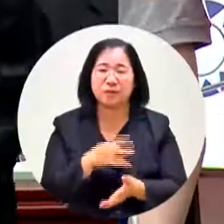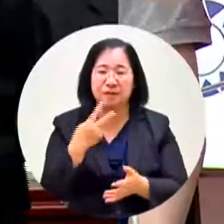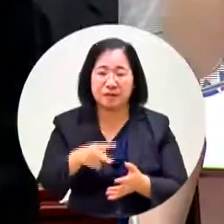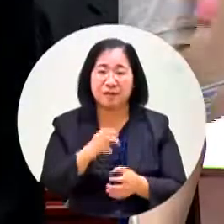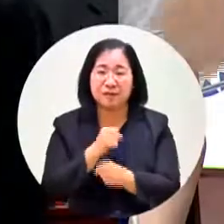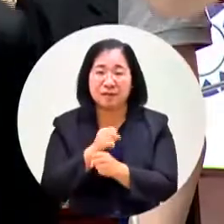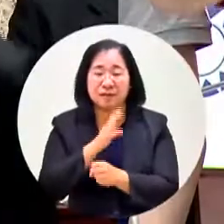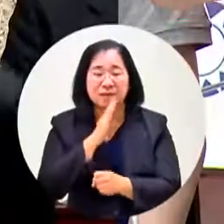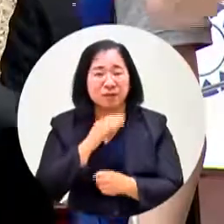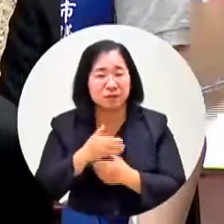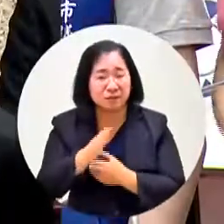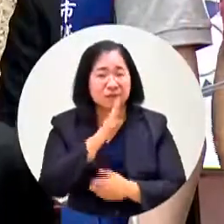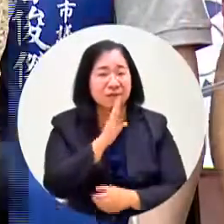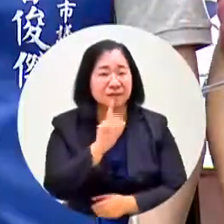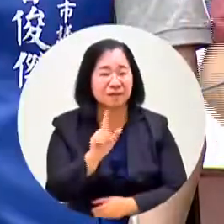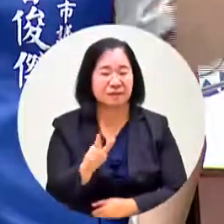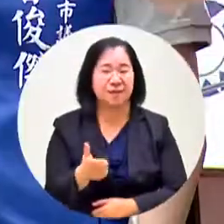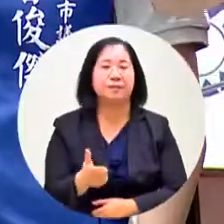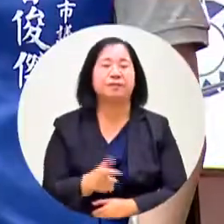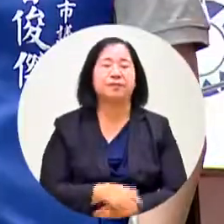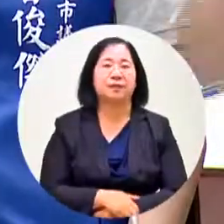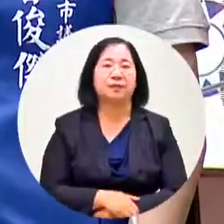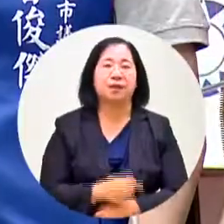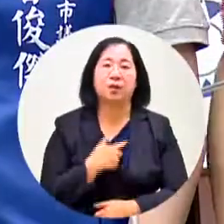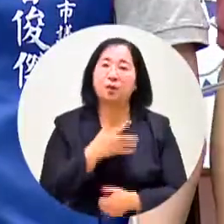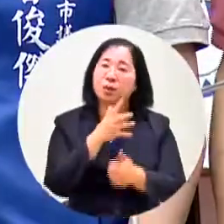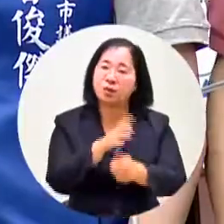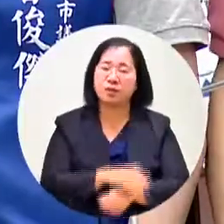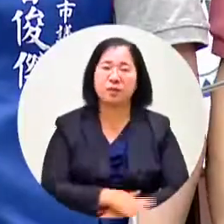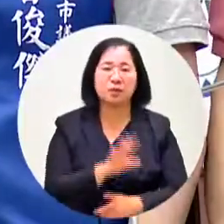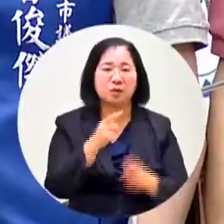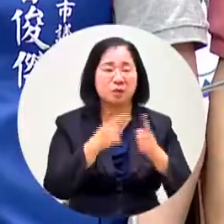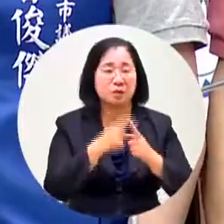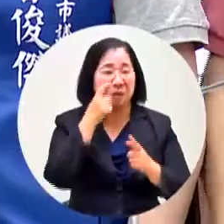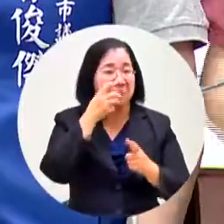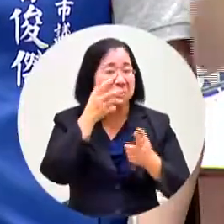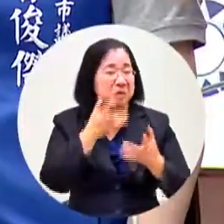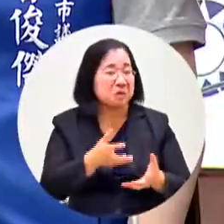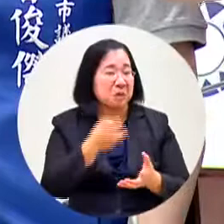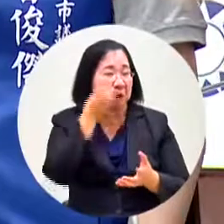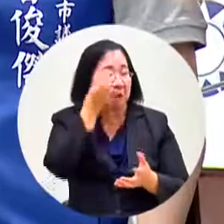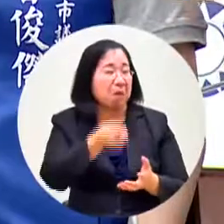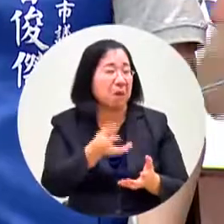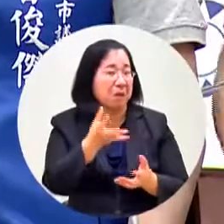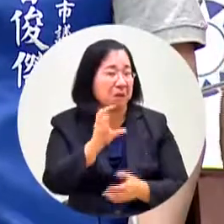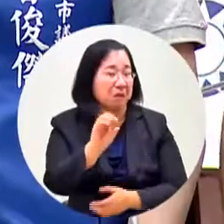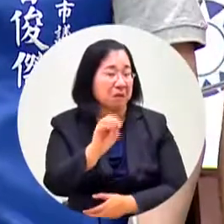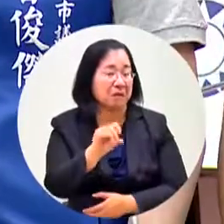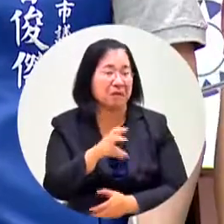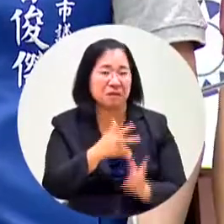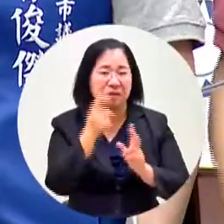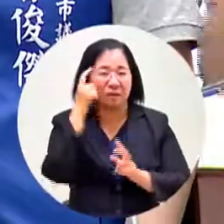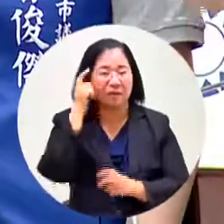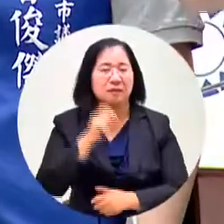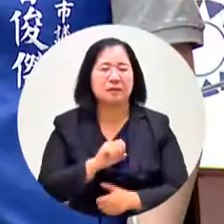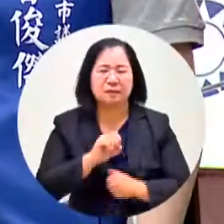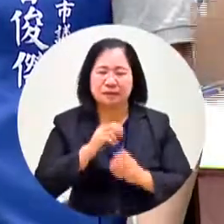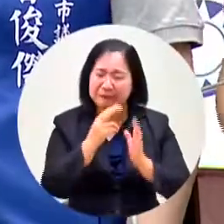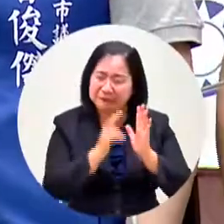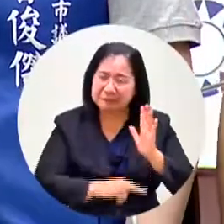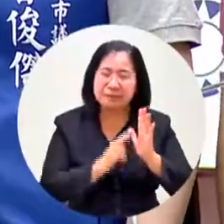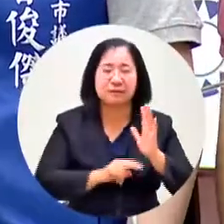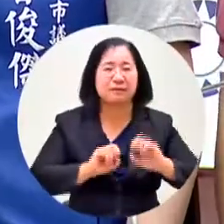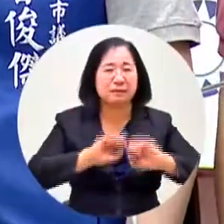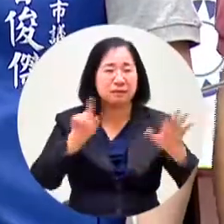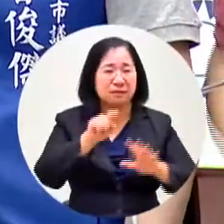准编列预算， 是， 还有细项才有办法来执行，那你请坐。 是， 韩市长，我请问你， 有人